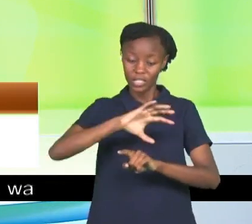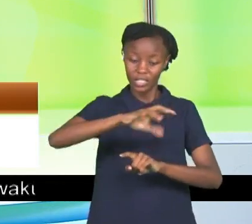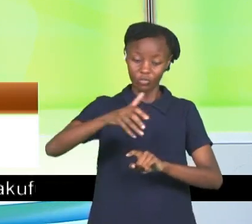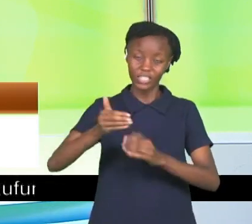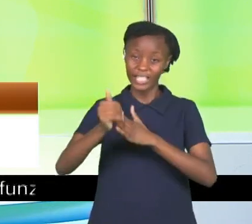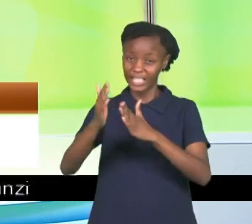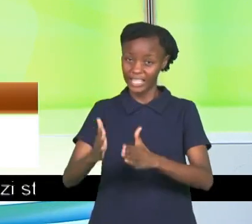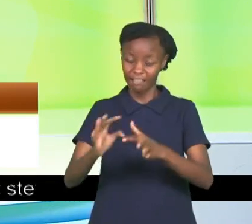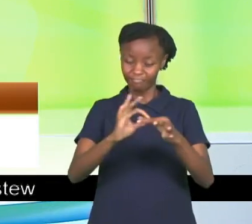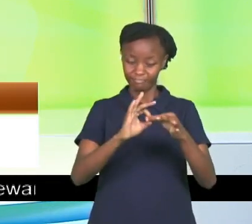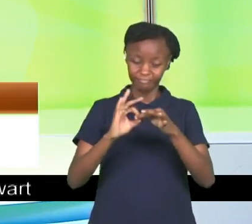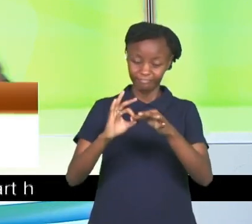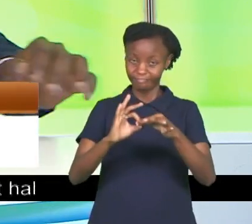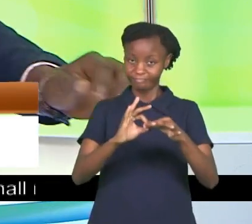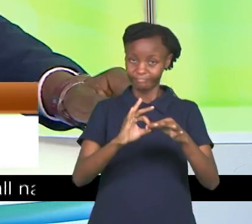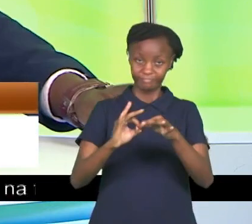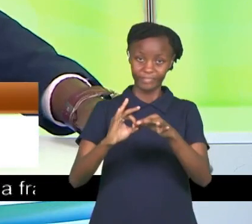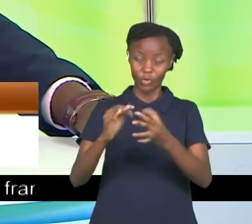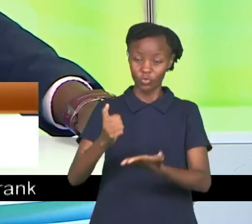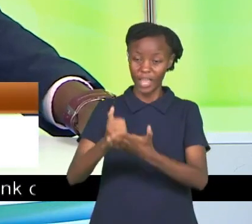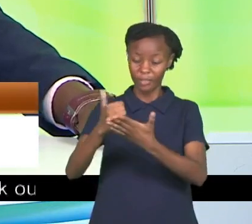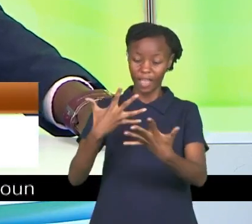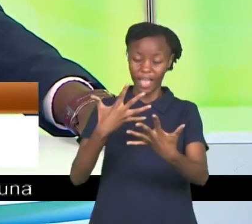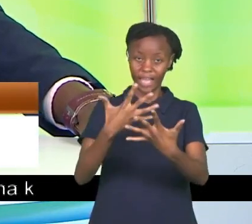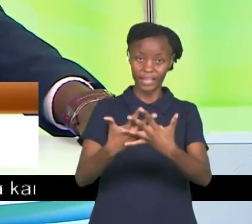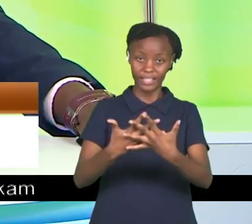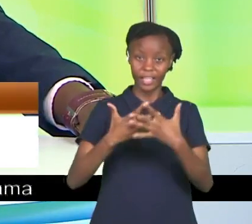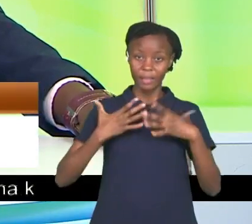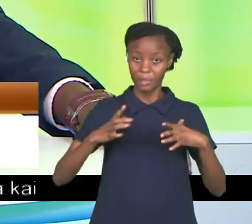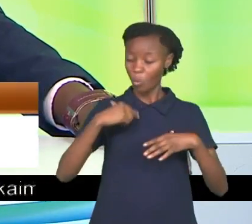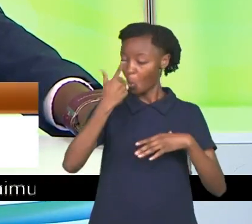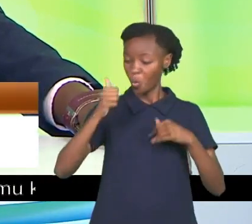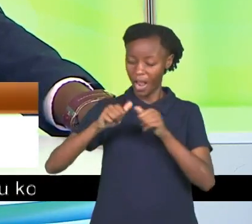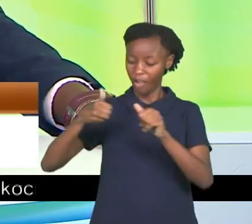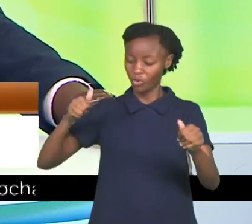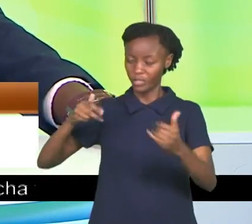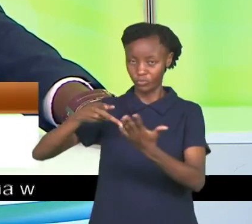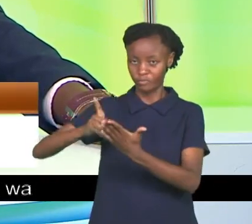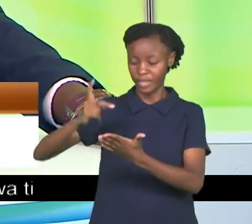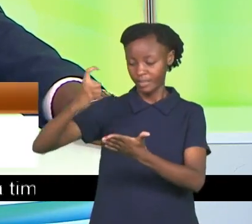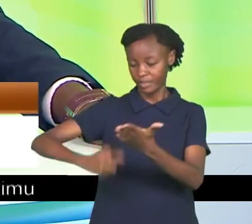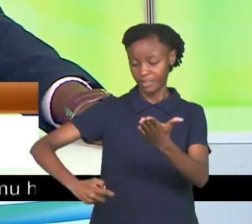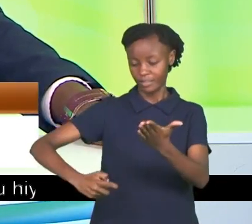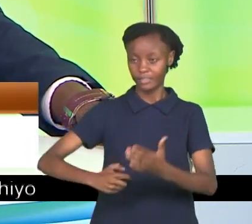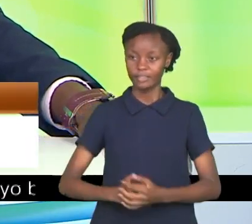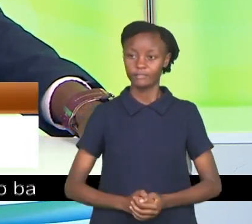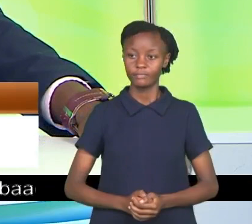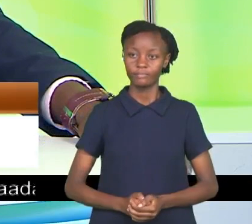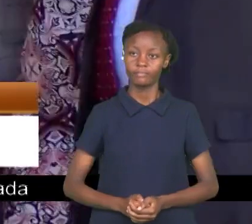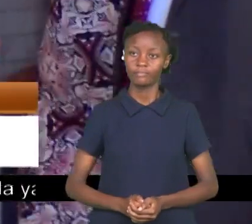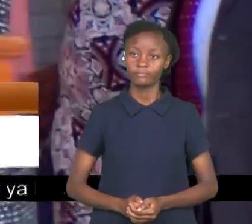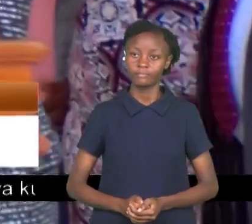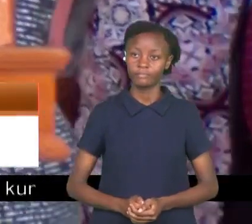kwa karibu na mamlaka hiyo katika kuwanasa na kuwakabili kisheria wanaokwepa kulipa ushuru. Tazama.